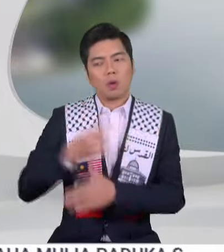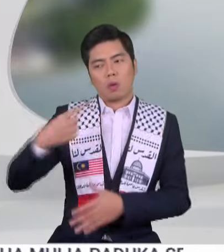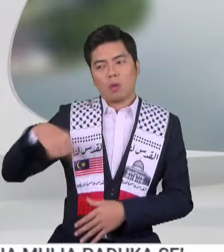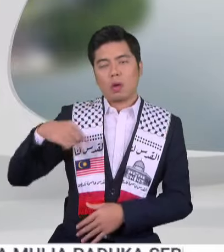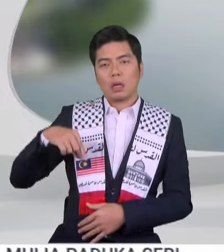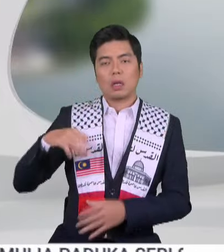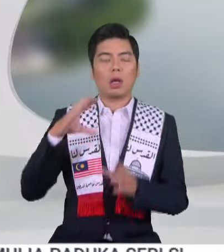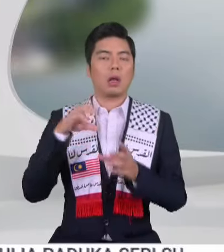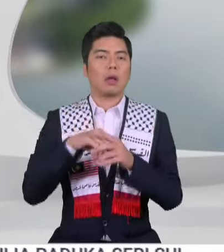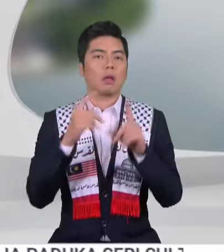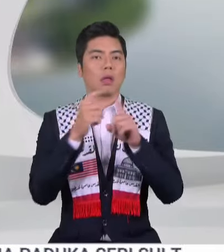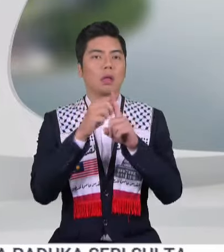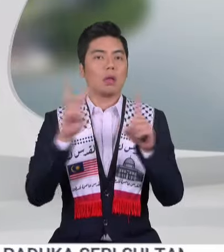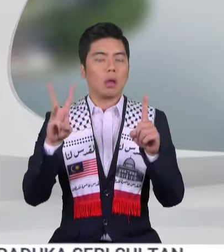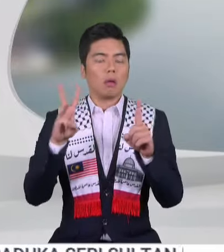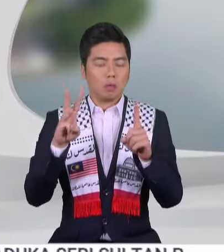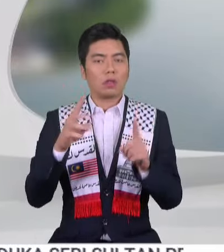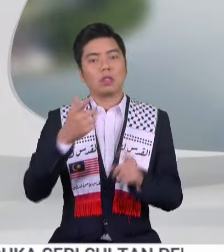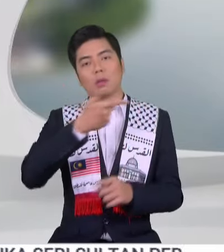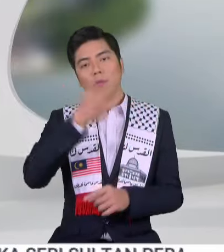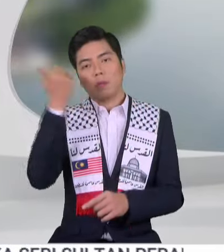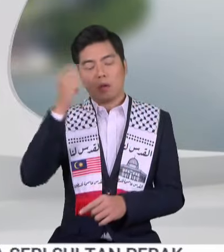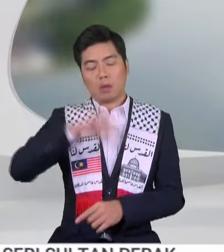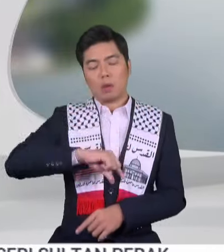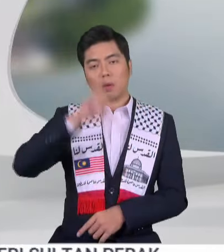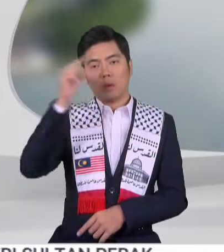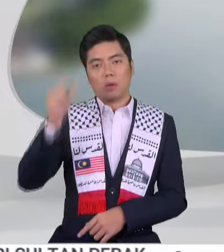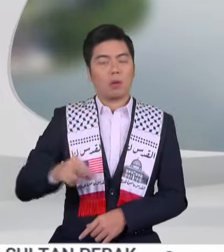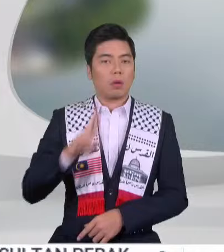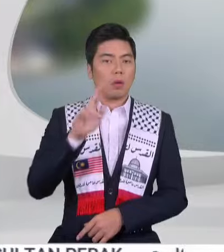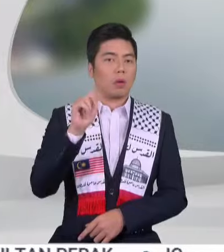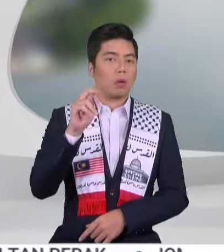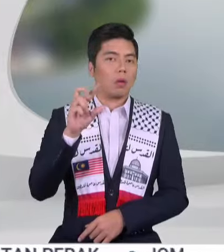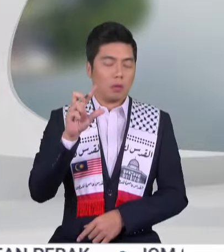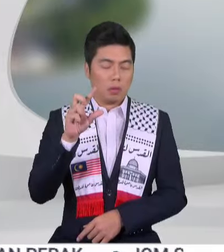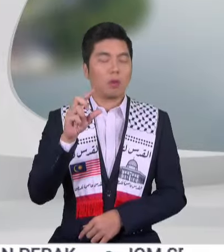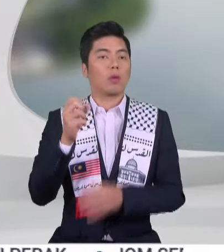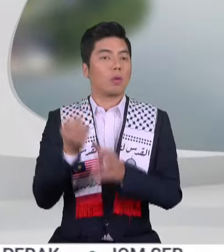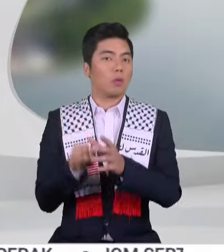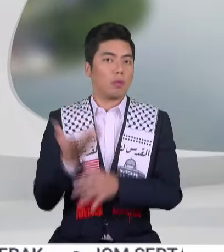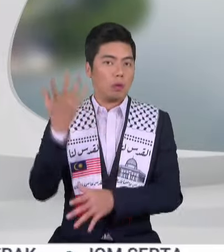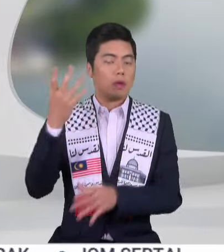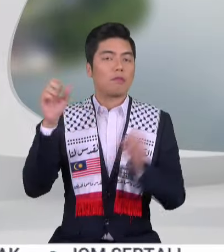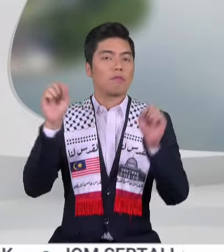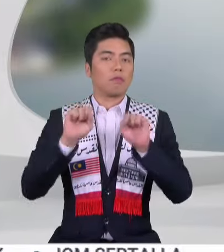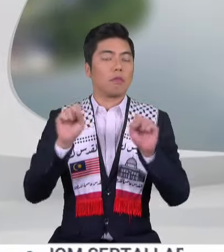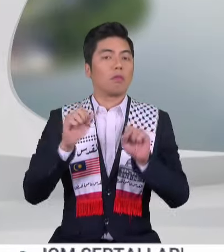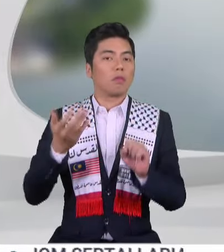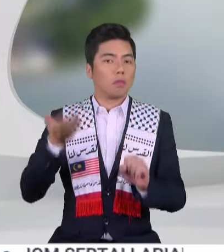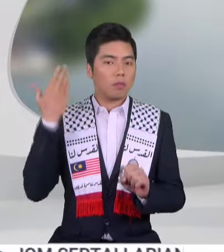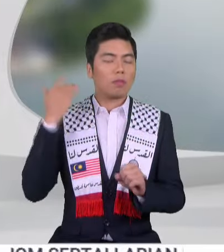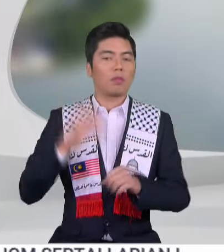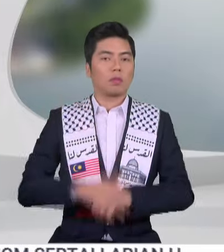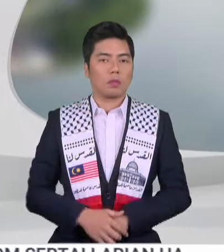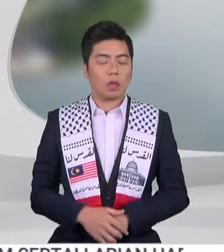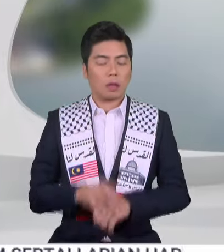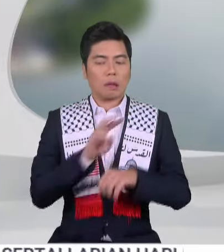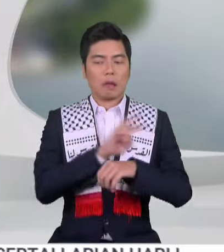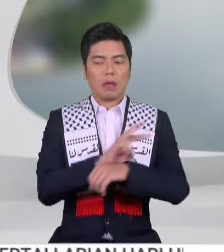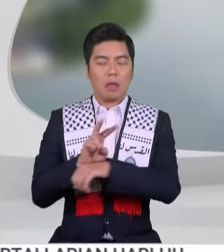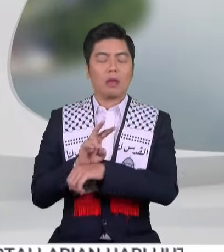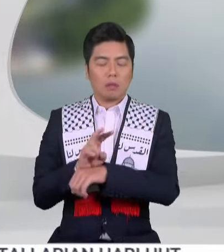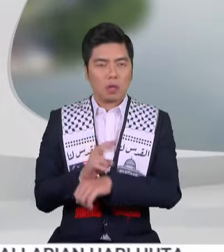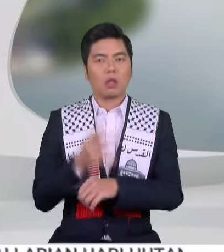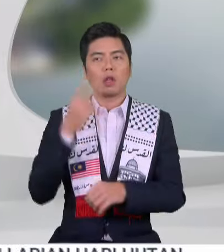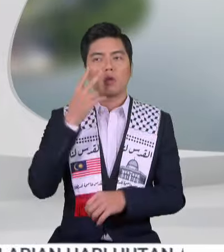Tawau berikutan letusan gunung berapi Ruang di Sulawesi Utara Indonesia pada Selasa. Pemantauan turut melibatkan